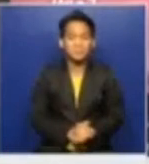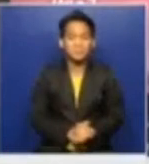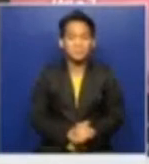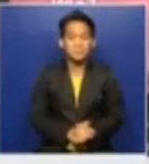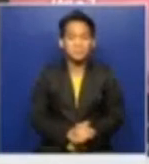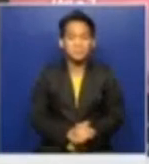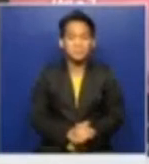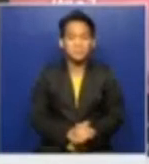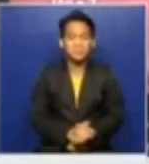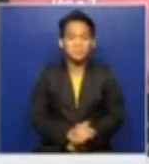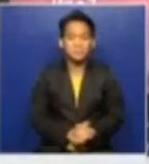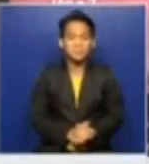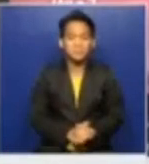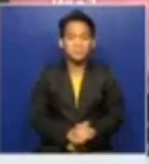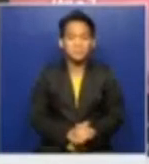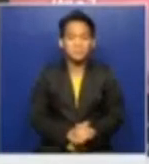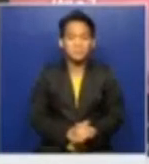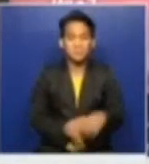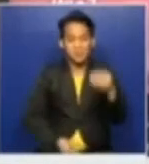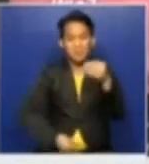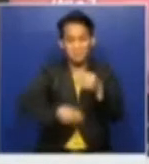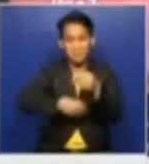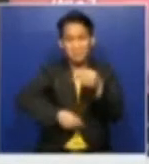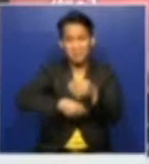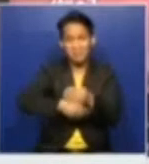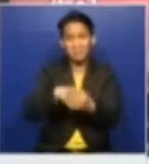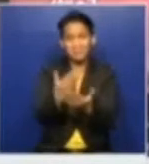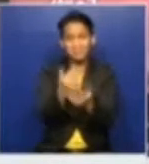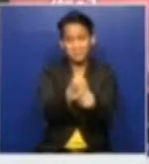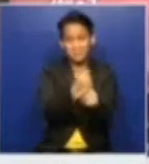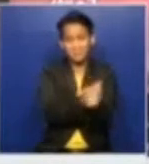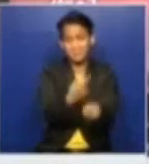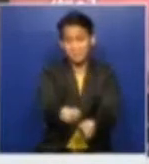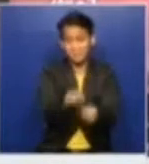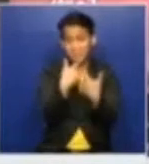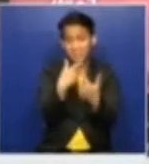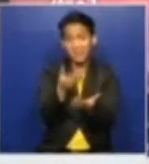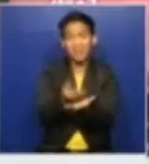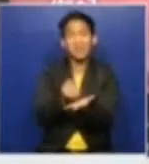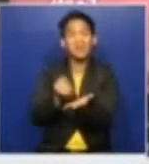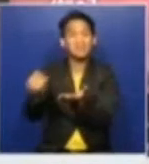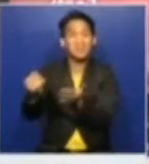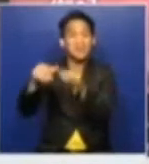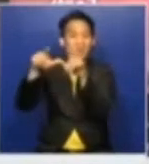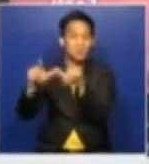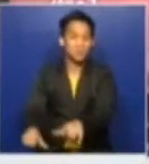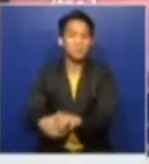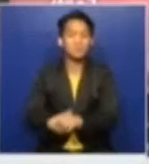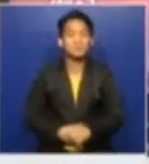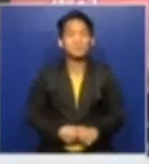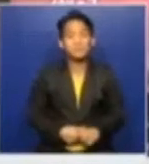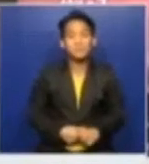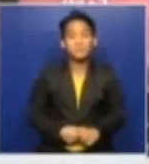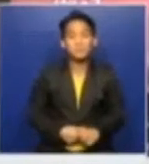เราจะต้องมีการเพิ่มรายได้แล้วลดรายจ่ายแล้วอันดับที่3ก็คือการหาโอกาสให้เขา